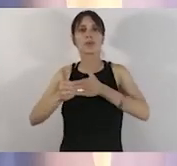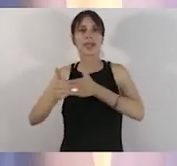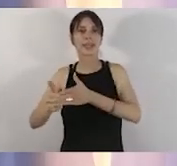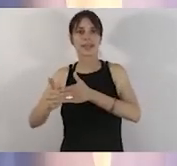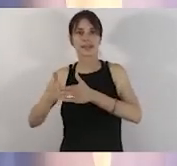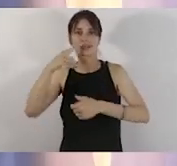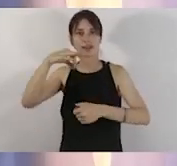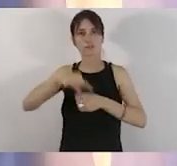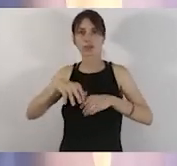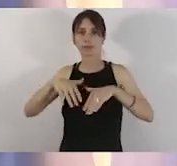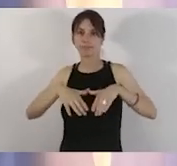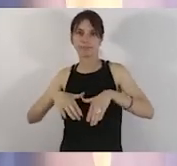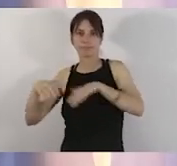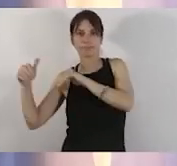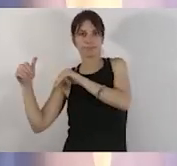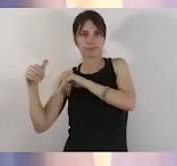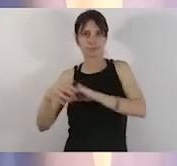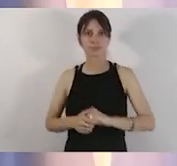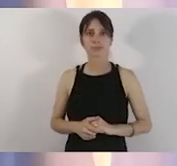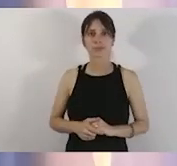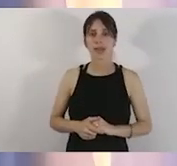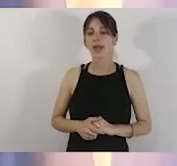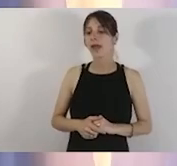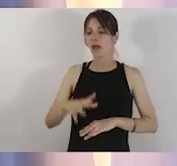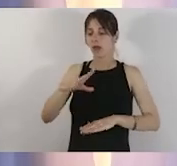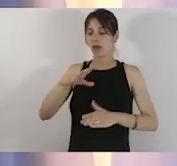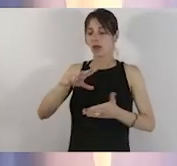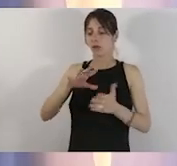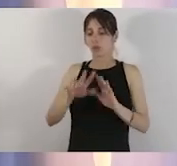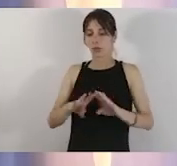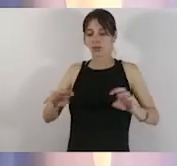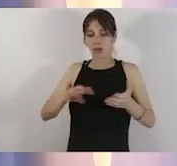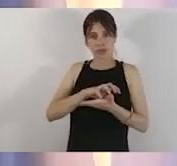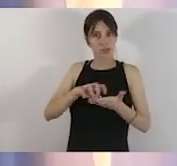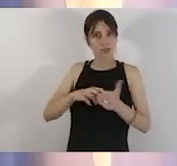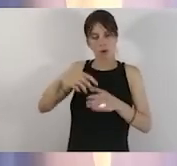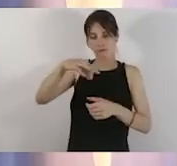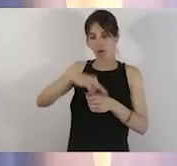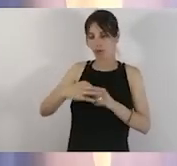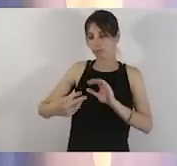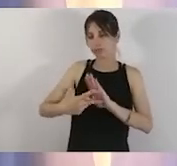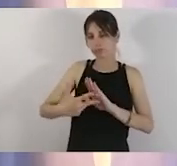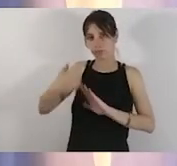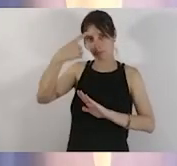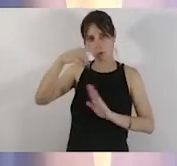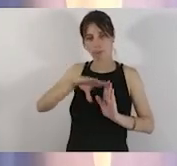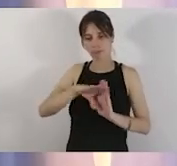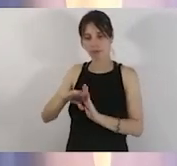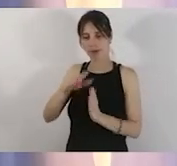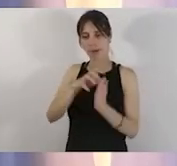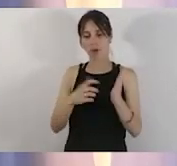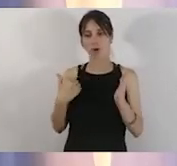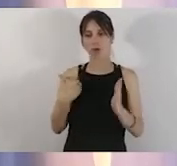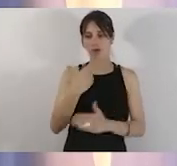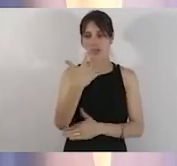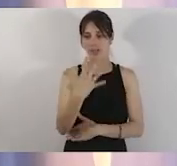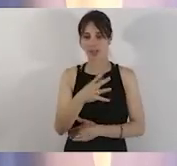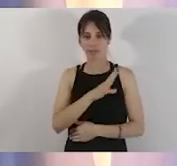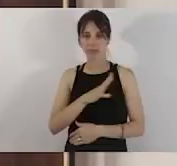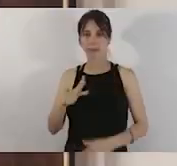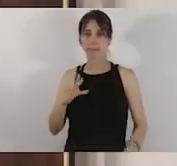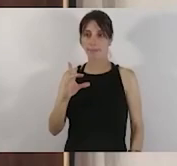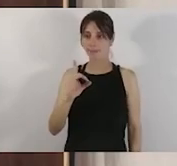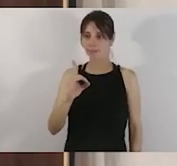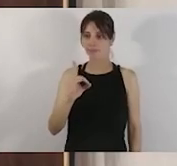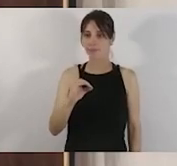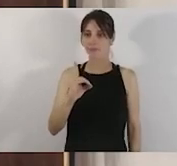des guides. Et donc avis favorable du... Conseil d'arrondissement, le rapport numéro 5, Madame Bécard. Merci Madame la maire, bonjour à